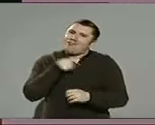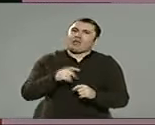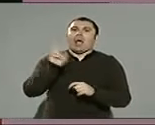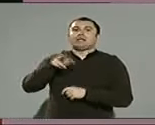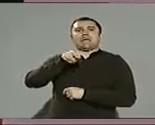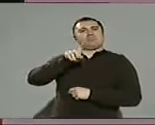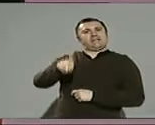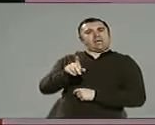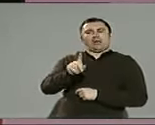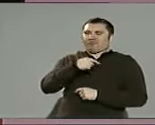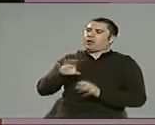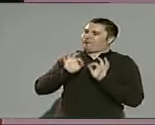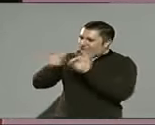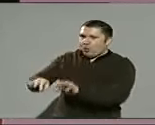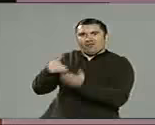weit gekommen sind.